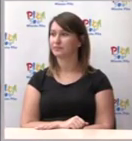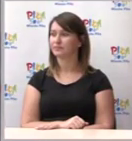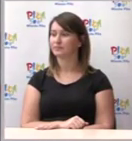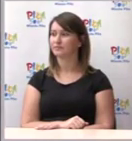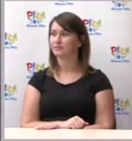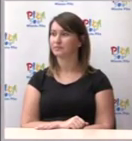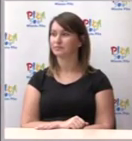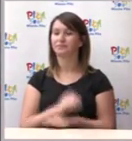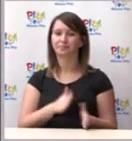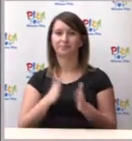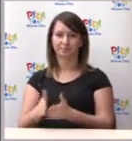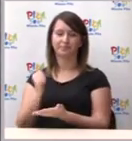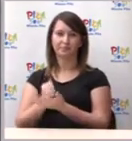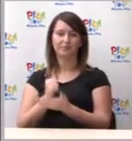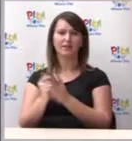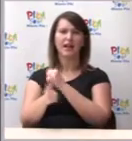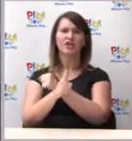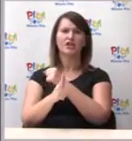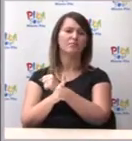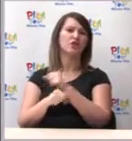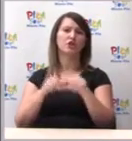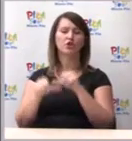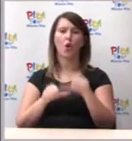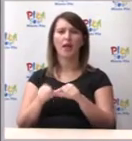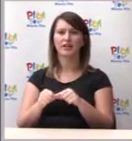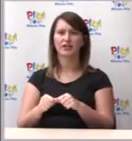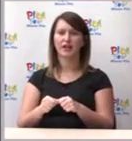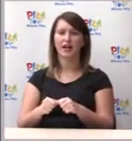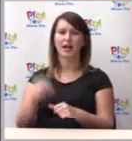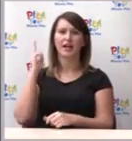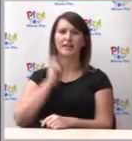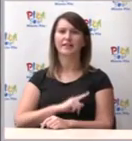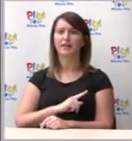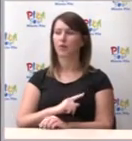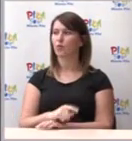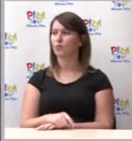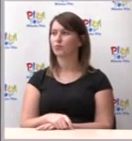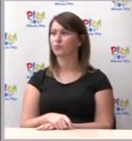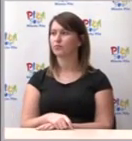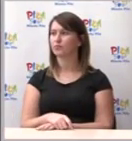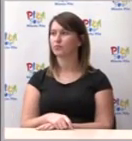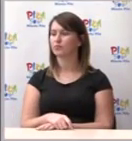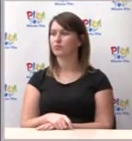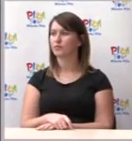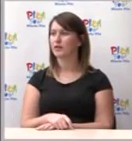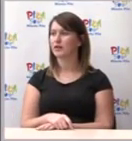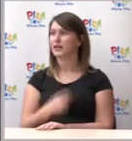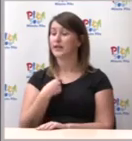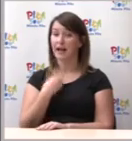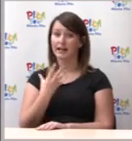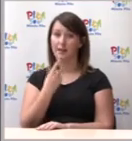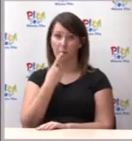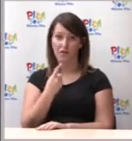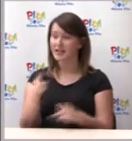Siedemdziesięciolecie liceum. No proszę państwa, temat ten również leży mi na sercu, ponieważ jestem również absolwentem tej szkoły